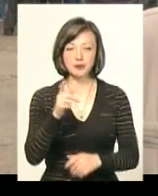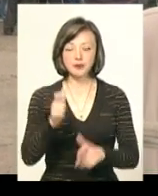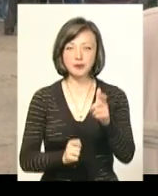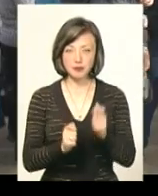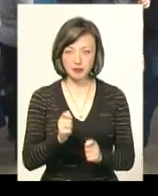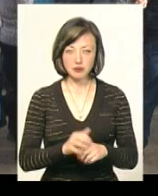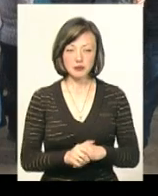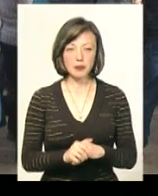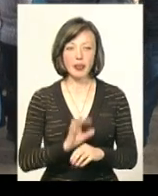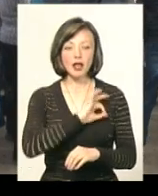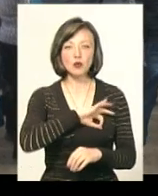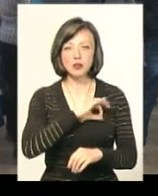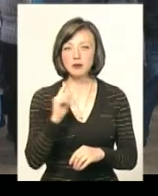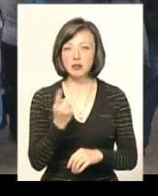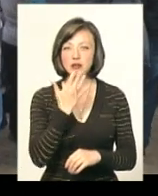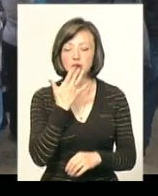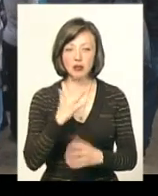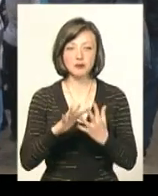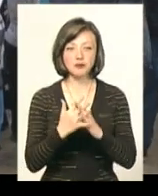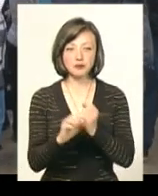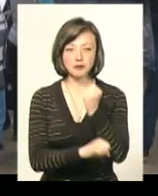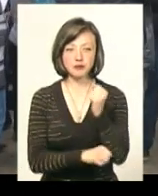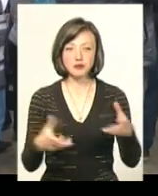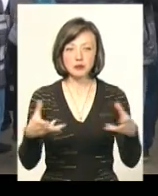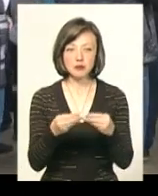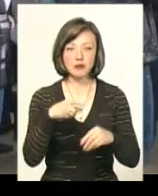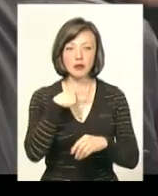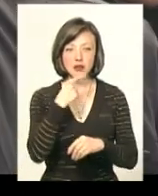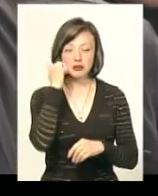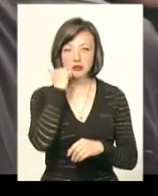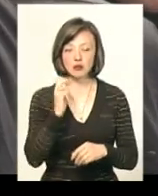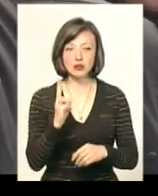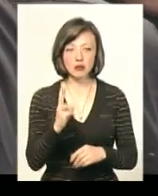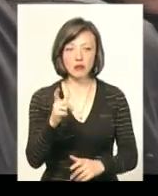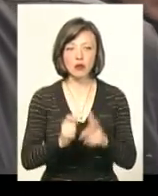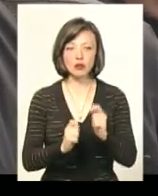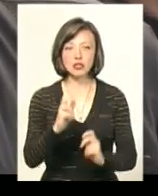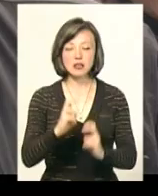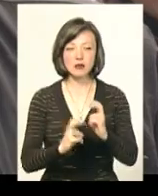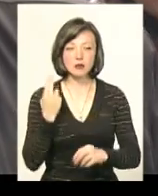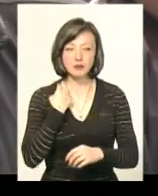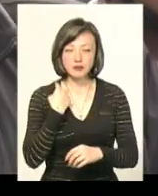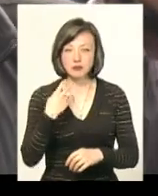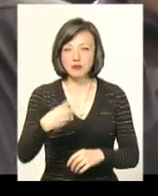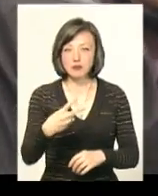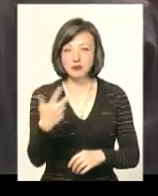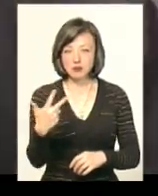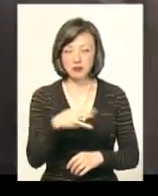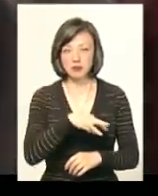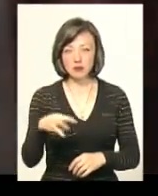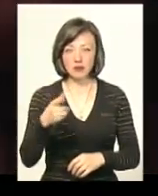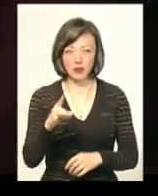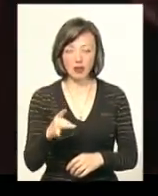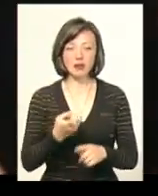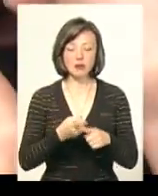і два місяці молоко. Юрист першого національного аграрного кооперативу Микола Новак каже, Старокостянтинівський молочний завод заборгував їм майже 23 мільйони гривень.